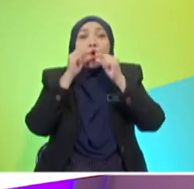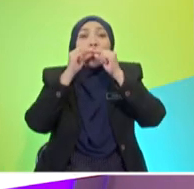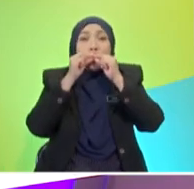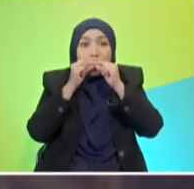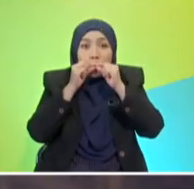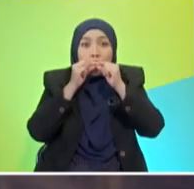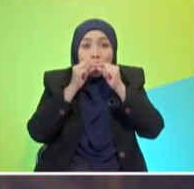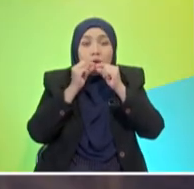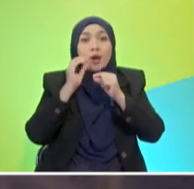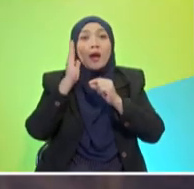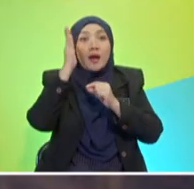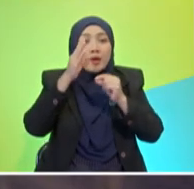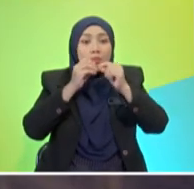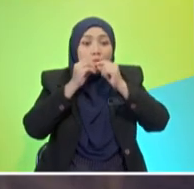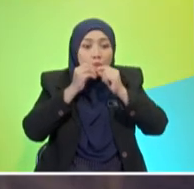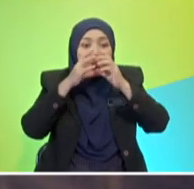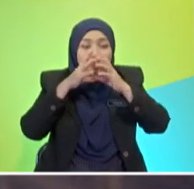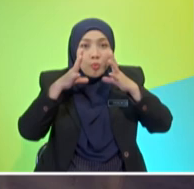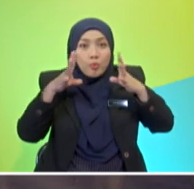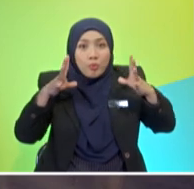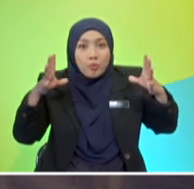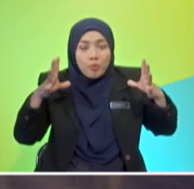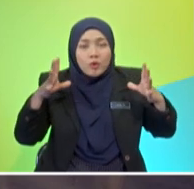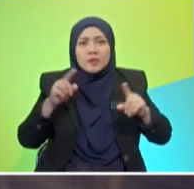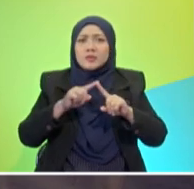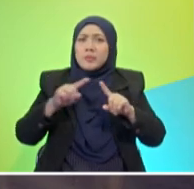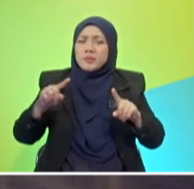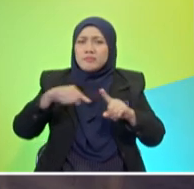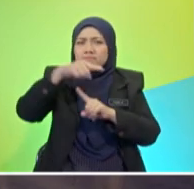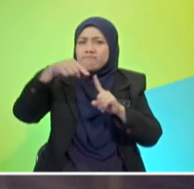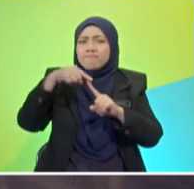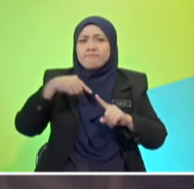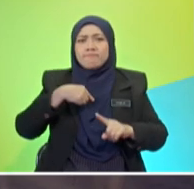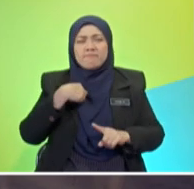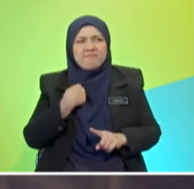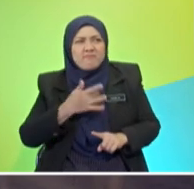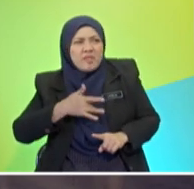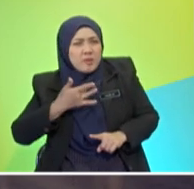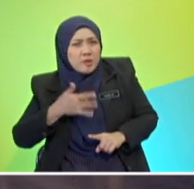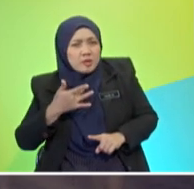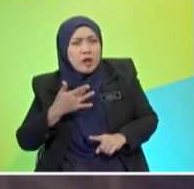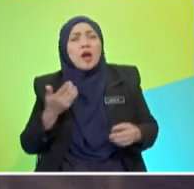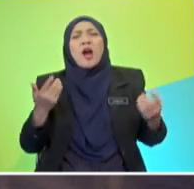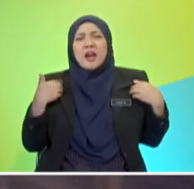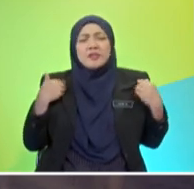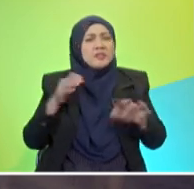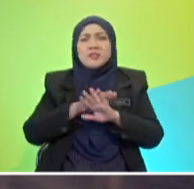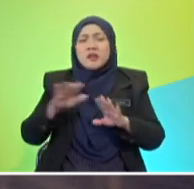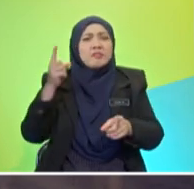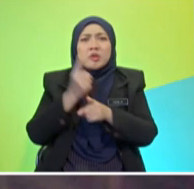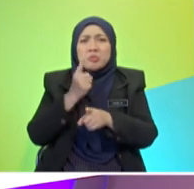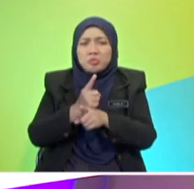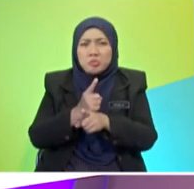besar. Tetapi kan murid-murid, kadang-kadang kita meramal ni ada yang tak betul kan? Ya ke cikgu? Sebab ramalan boleh